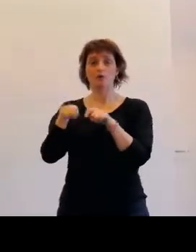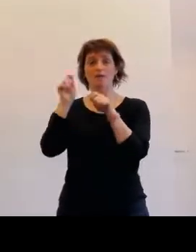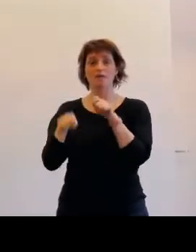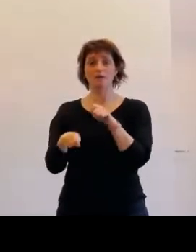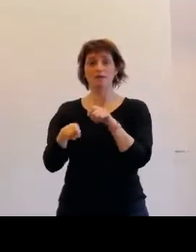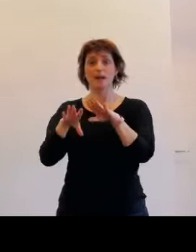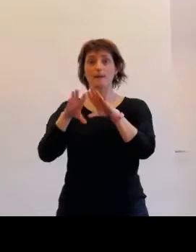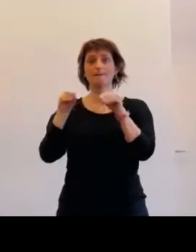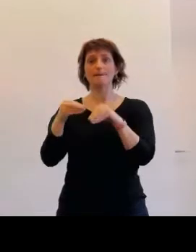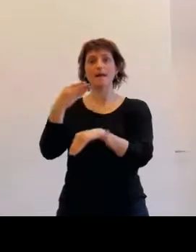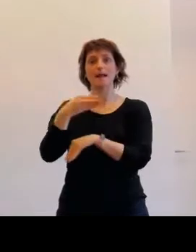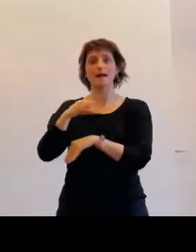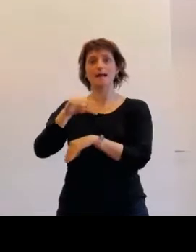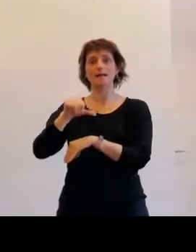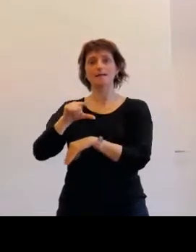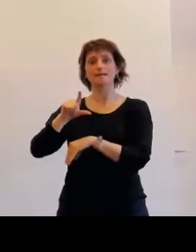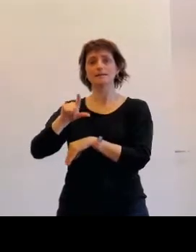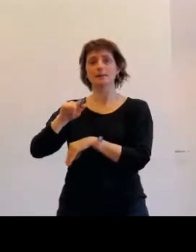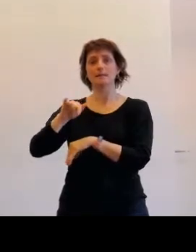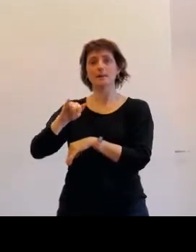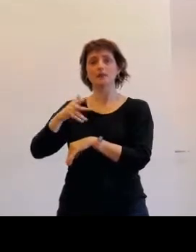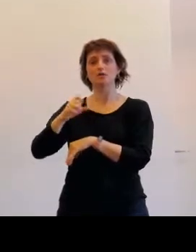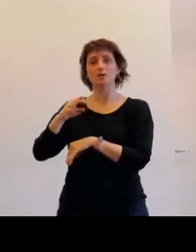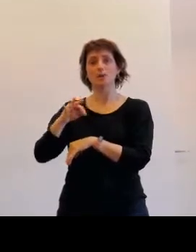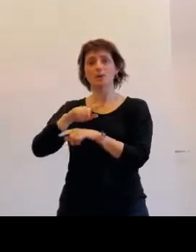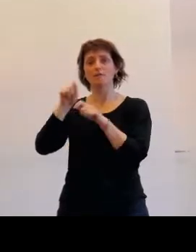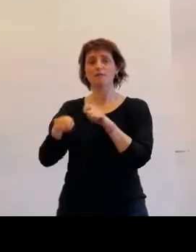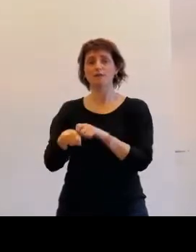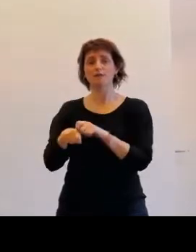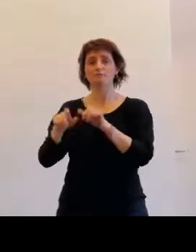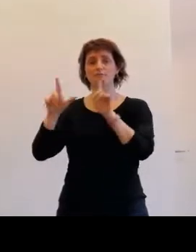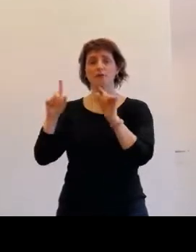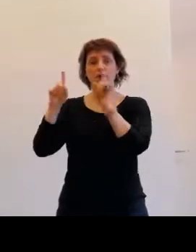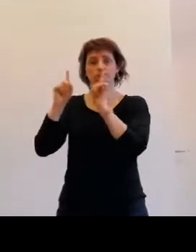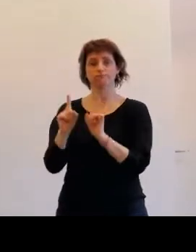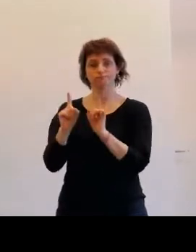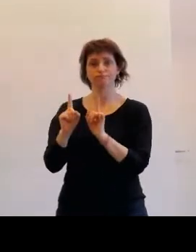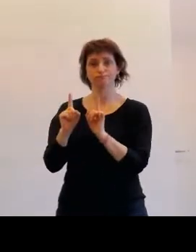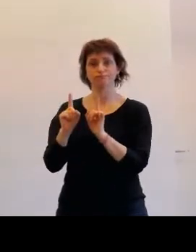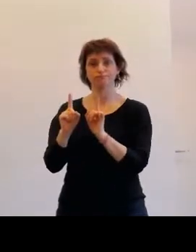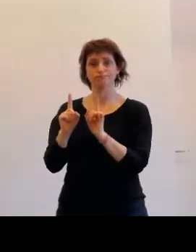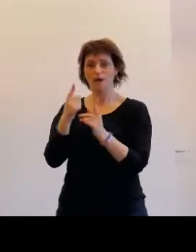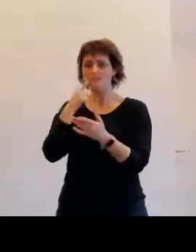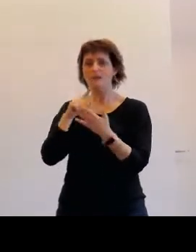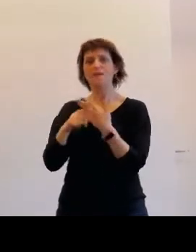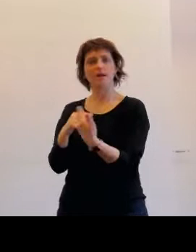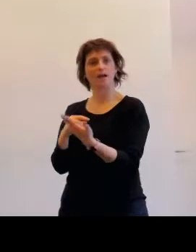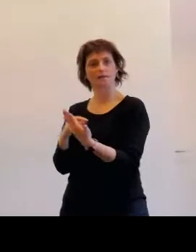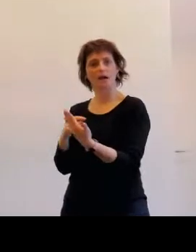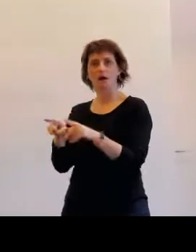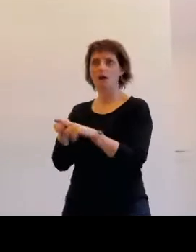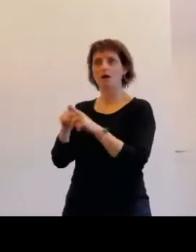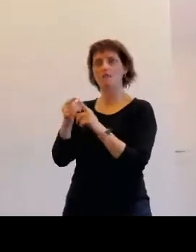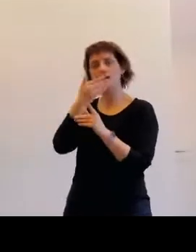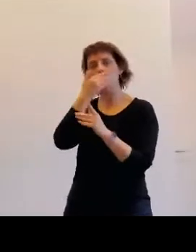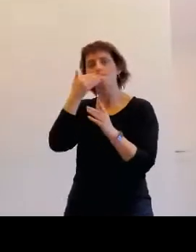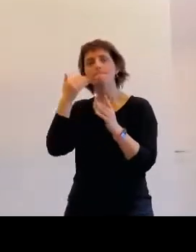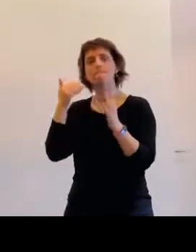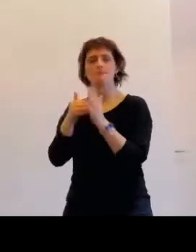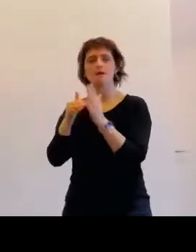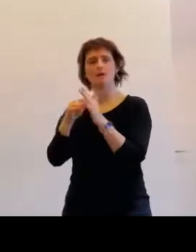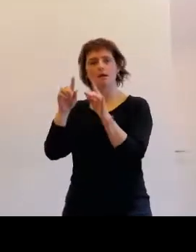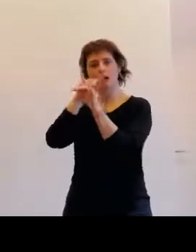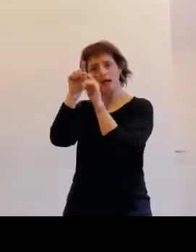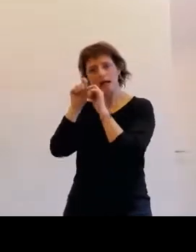Maginot. J'espère que ces habitudes de meilleur respect entre